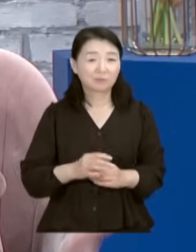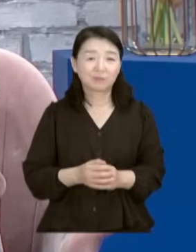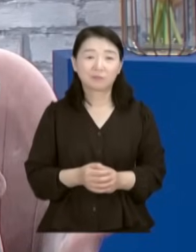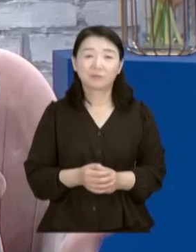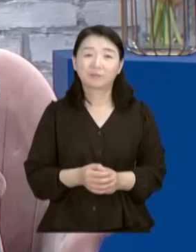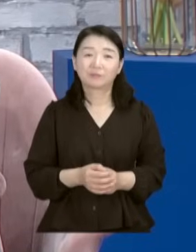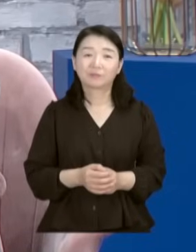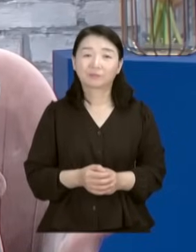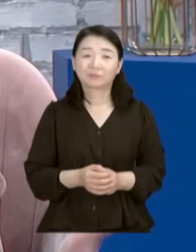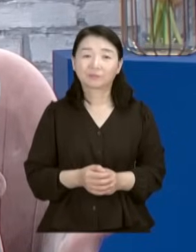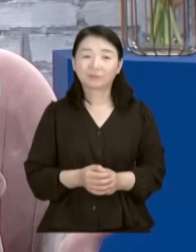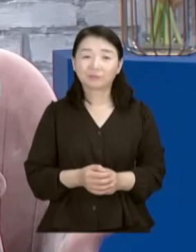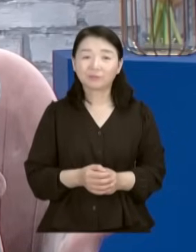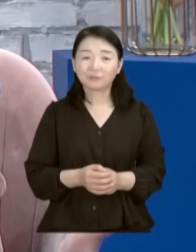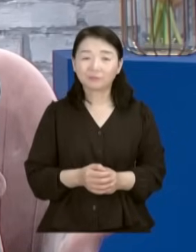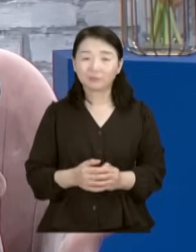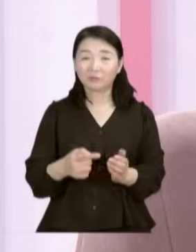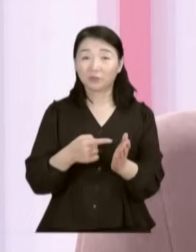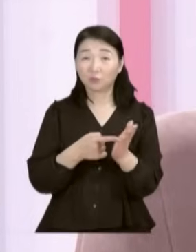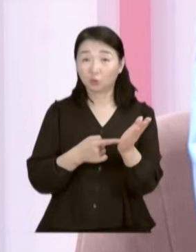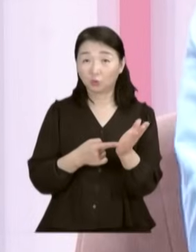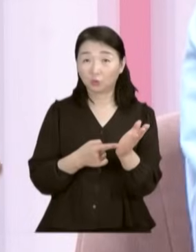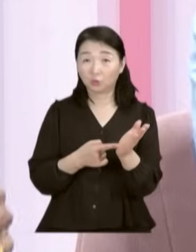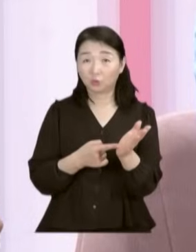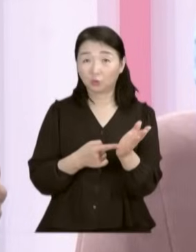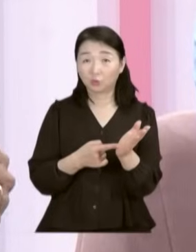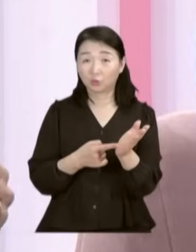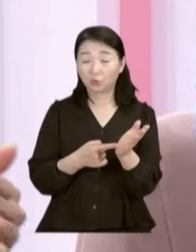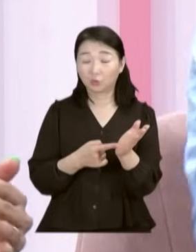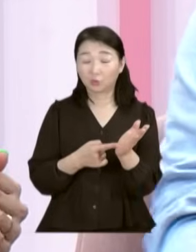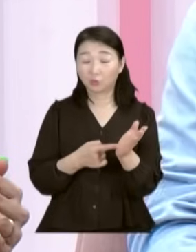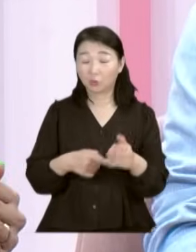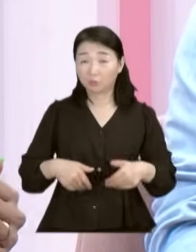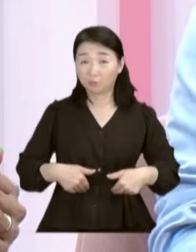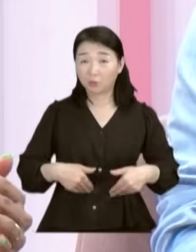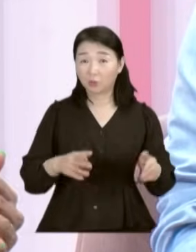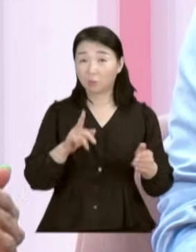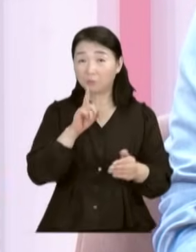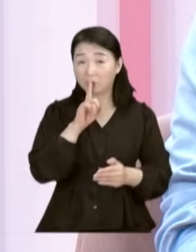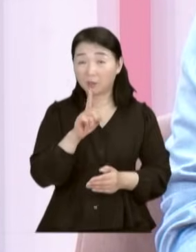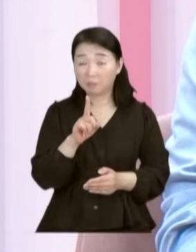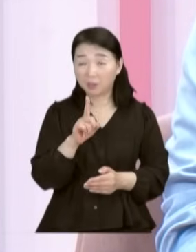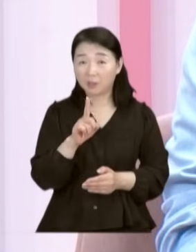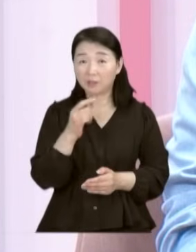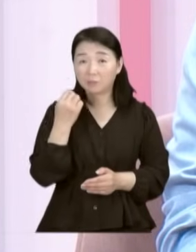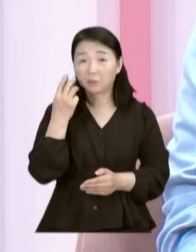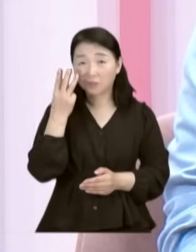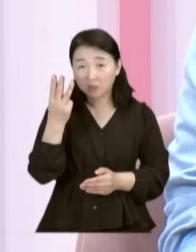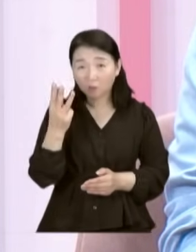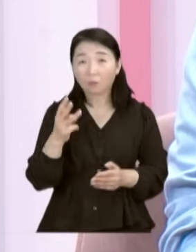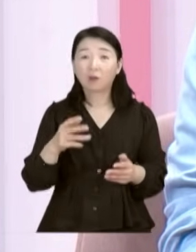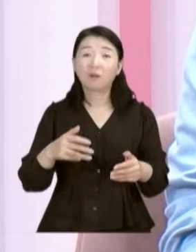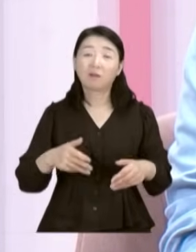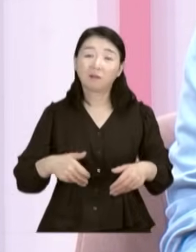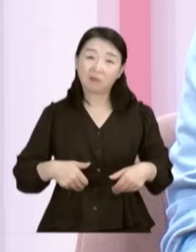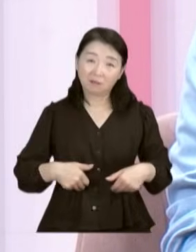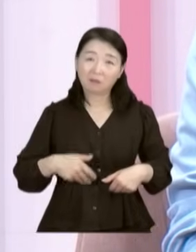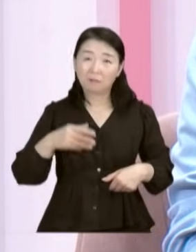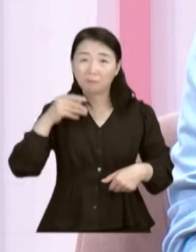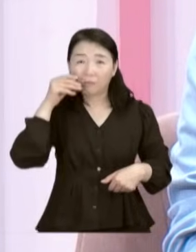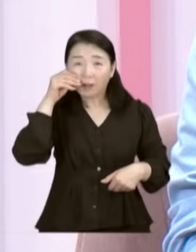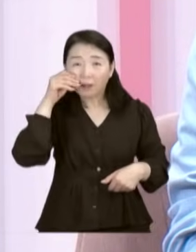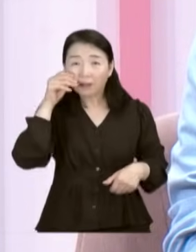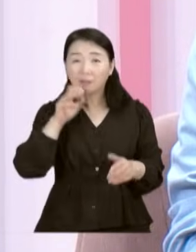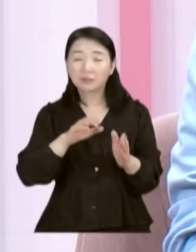얼마나 놀라셨어요네 사실 그 수술을 안 해도 된 이야기를 듣기까지 한 3개월 2개월 정도의 시간이